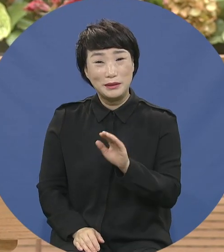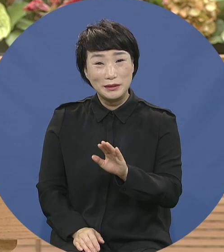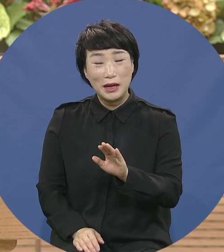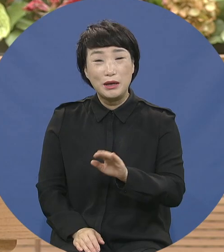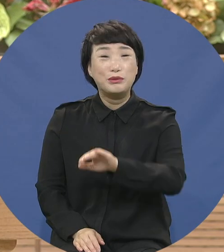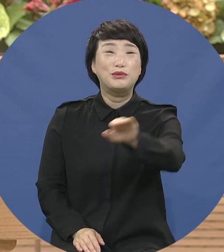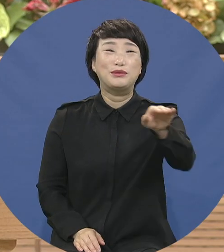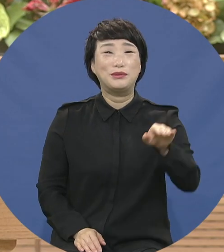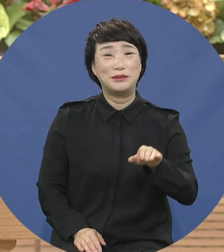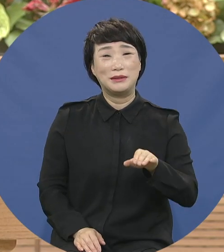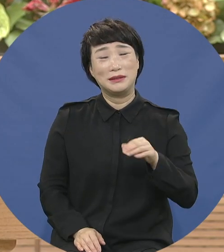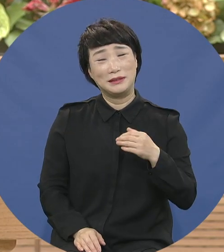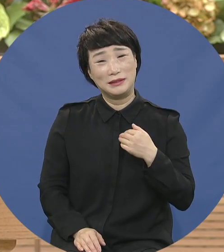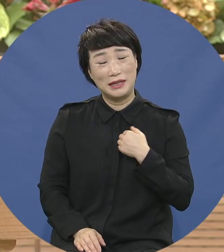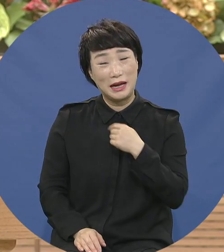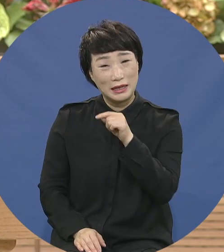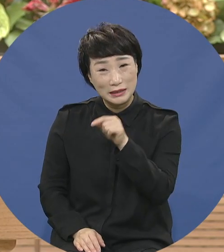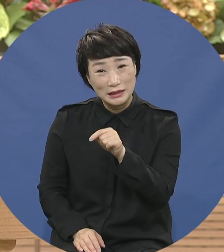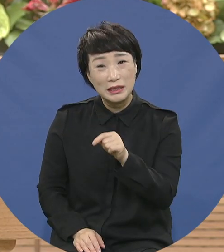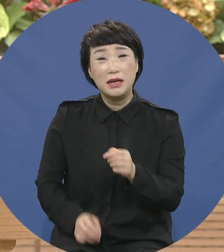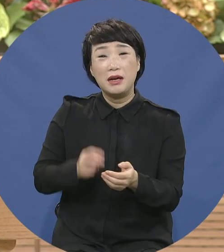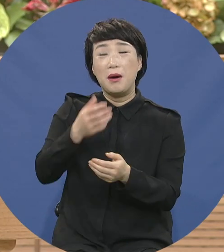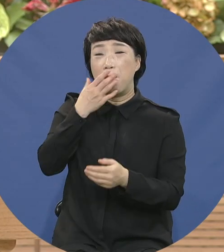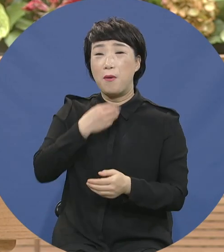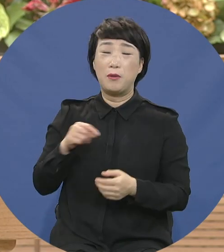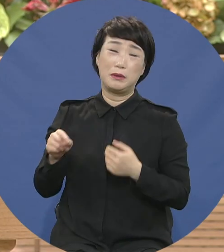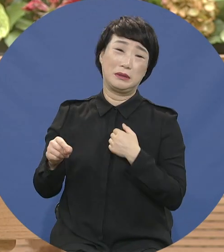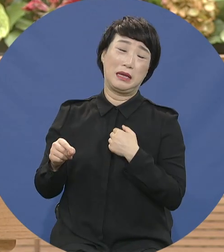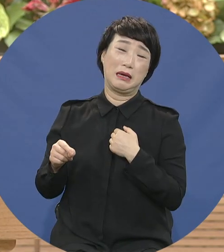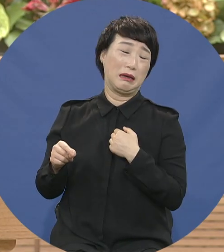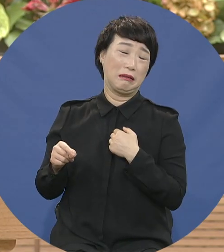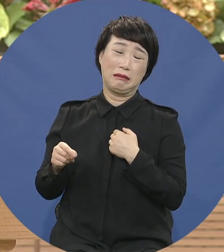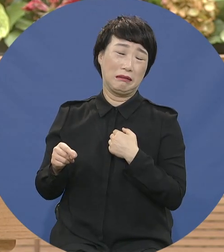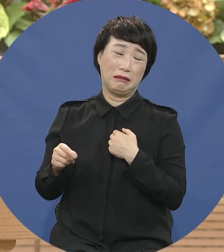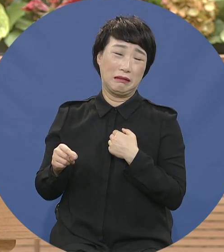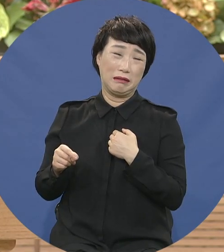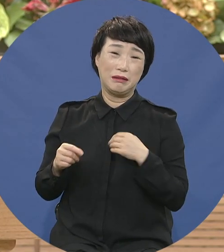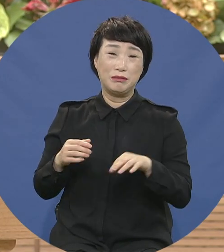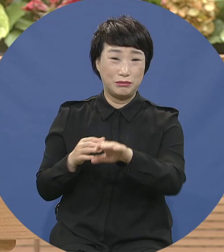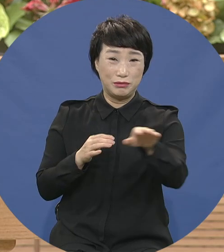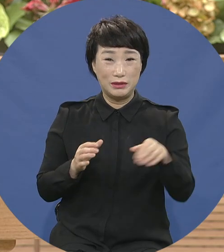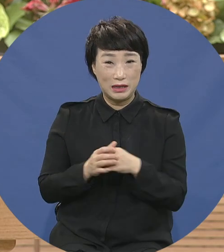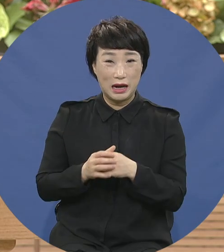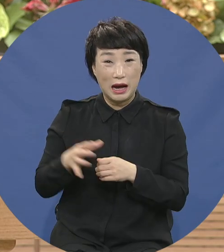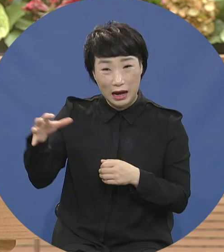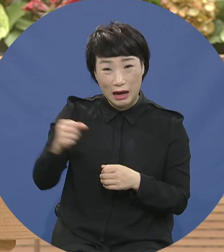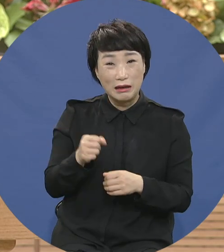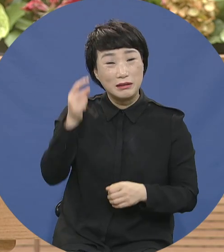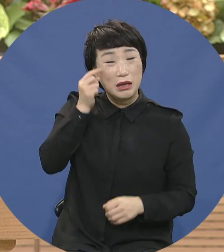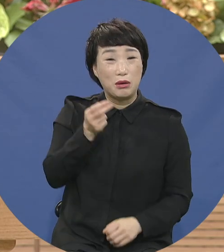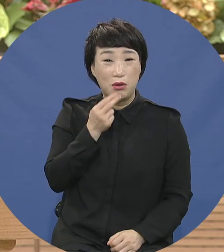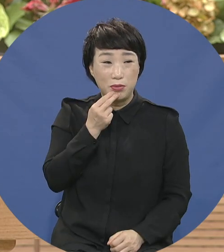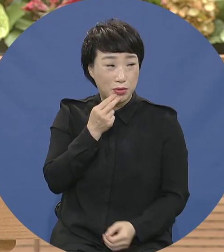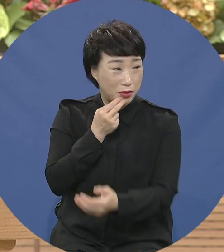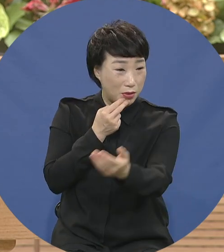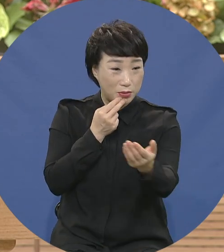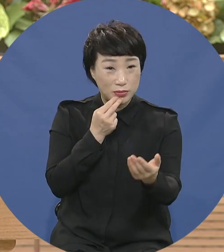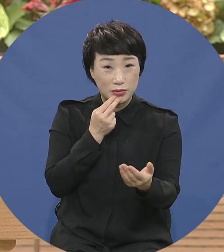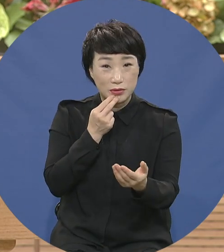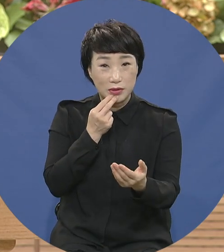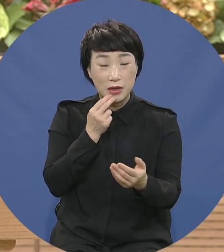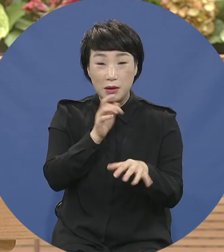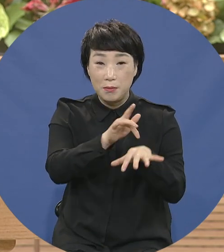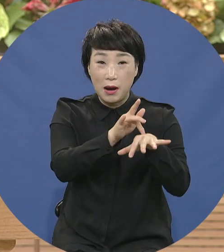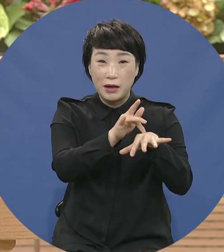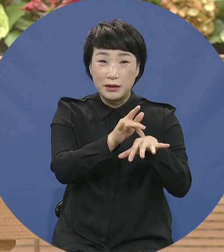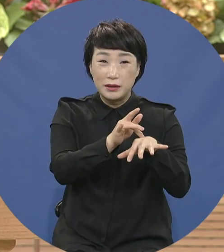그런데 우리는 그 복을 우리가 수용을 하지 아니하고